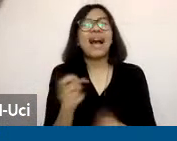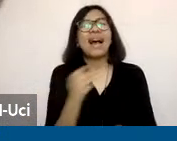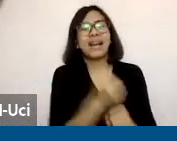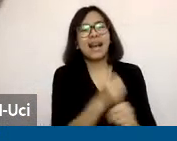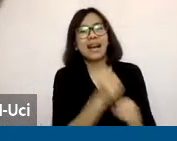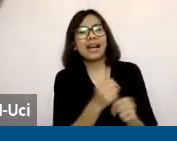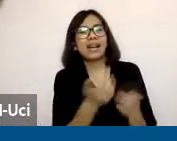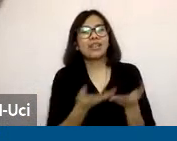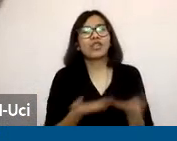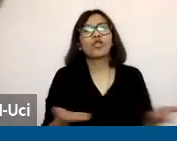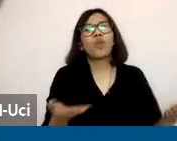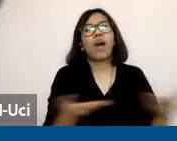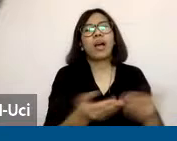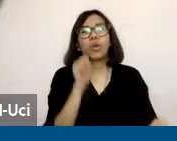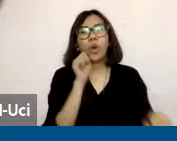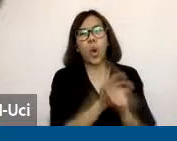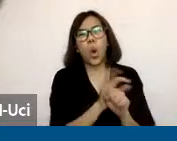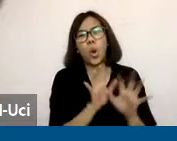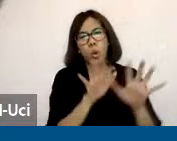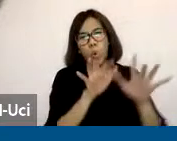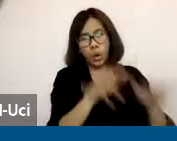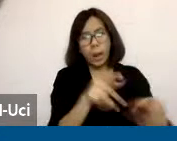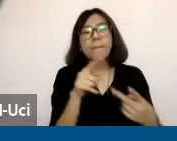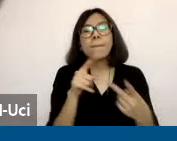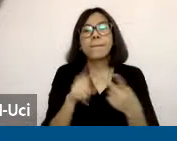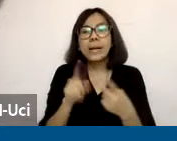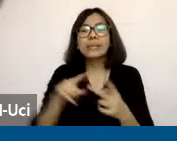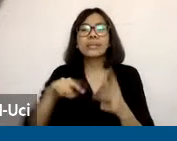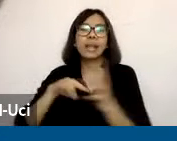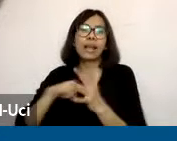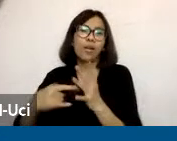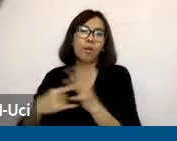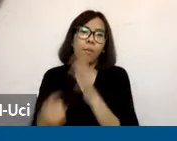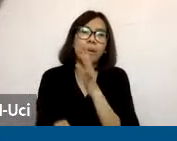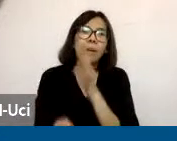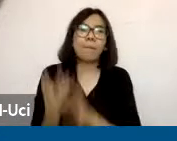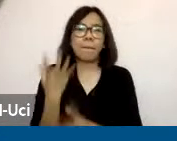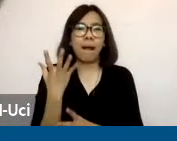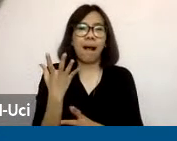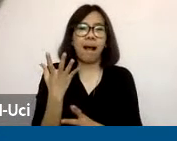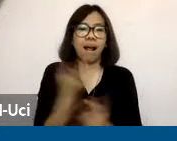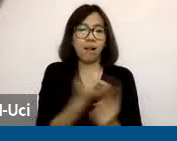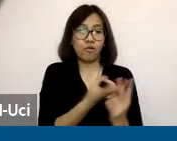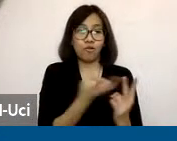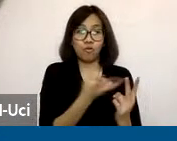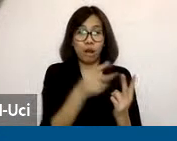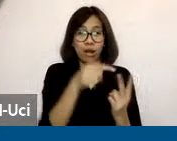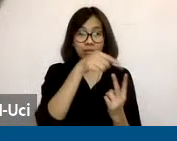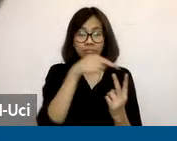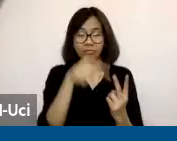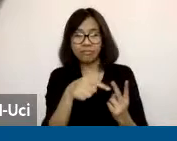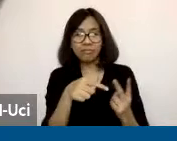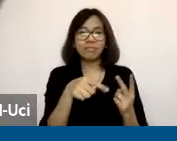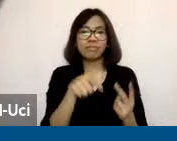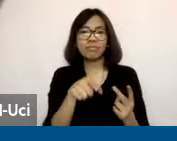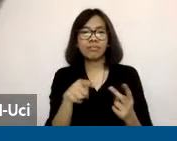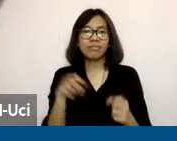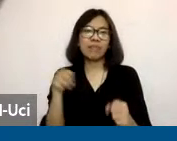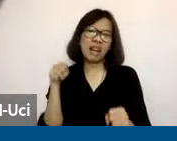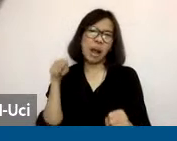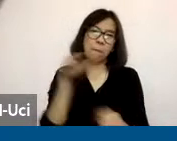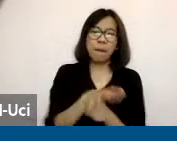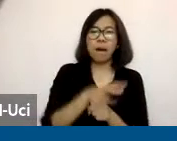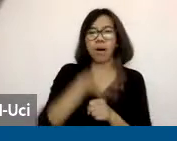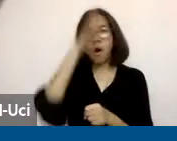Vietnam tim yang sudah terjadi satu tahun lebih itu yang kemudian menjadi salah satu faktor utama peningkatan transaksi